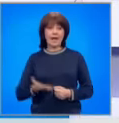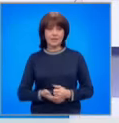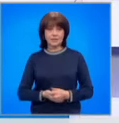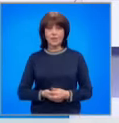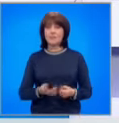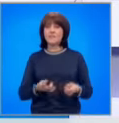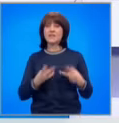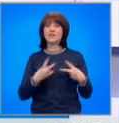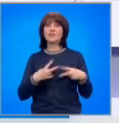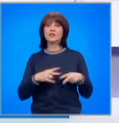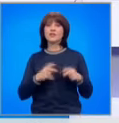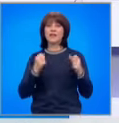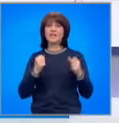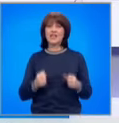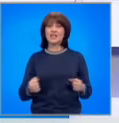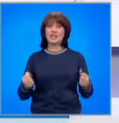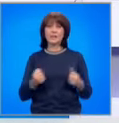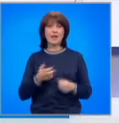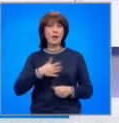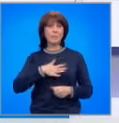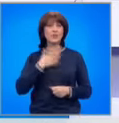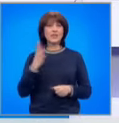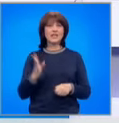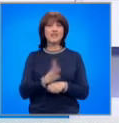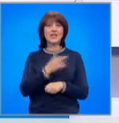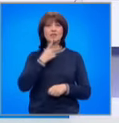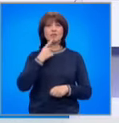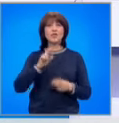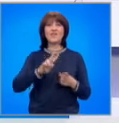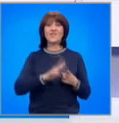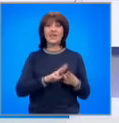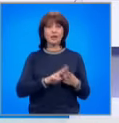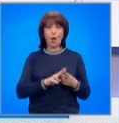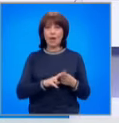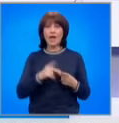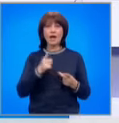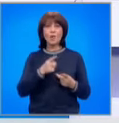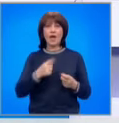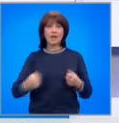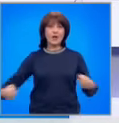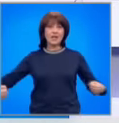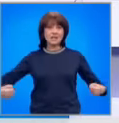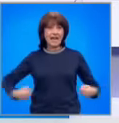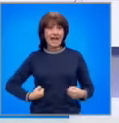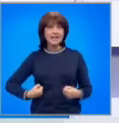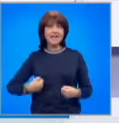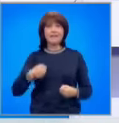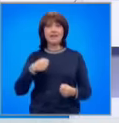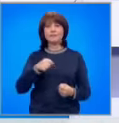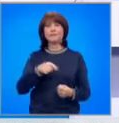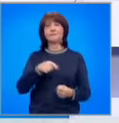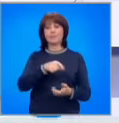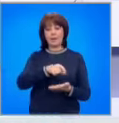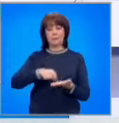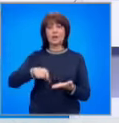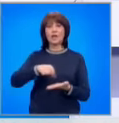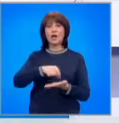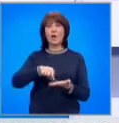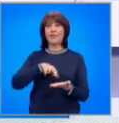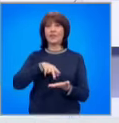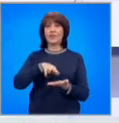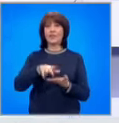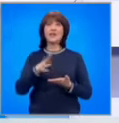доста тежък инцидент. Смъртта на 19-годишната Виктория, която беше пометена от шофьор на пешеходна пътека в София,